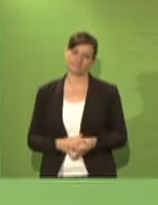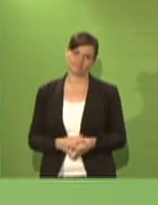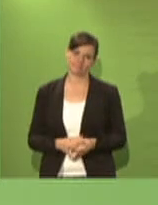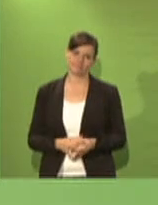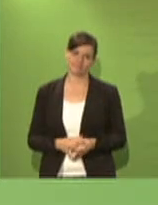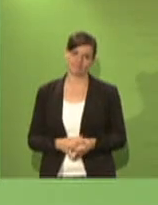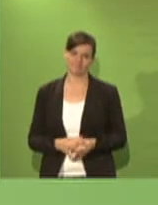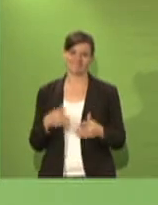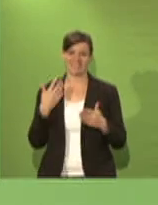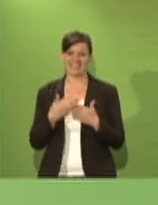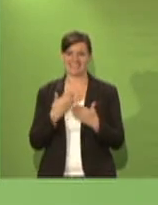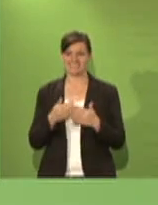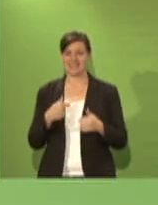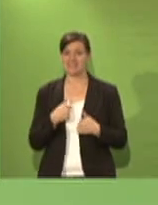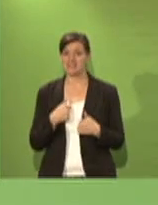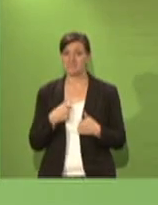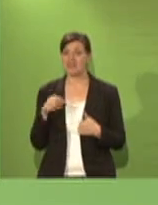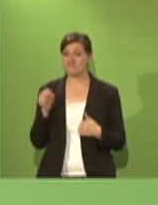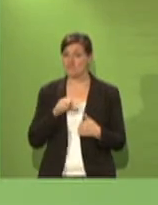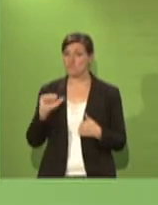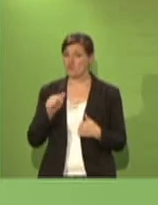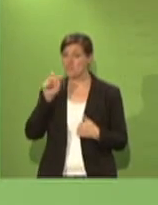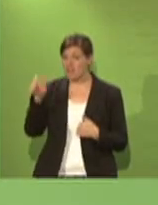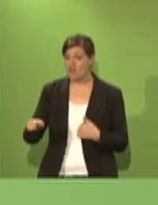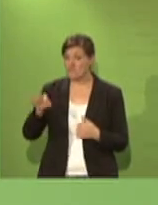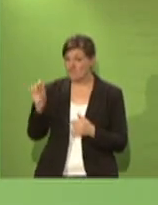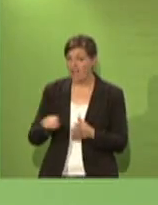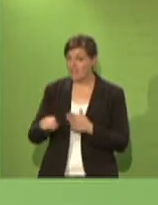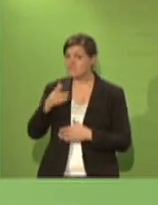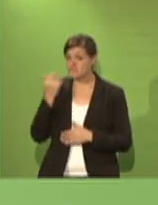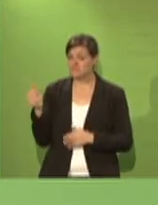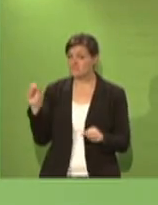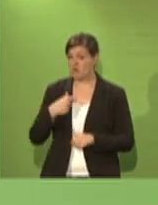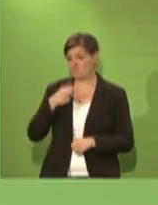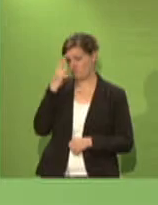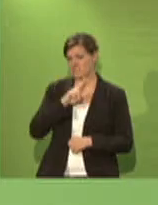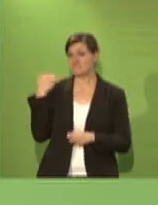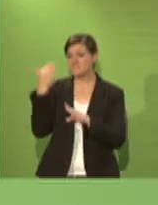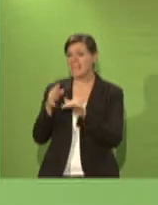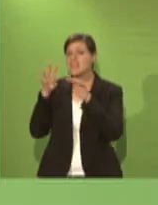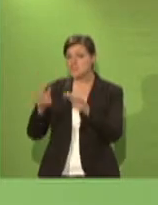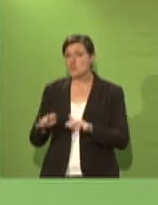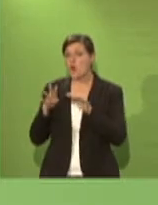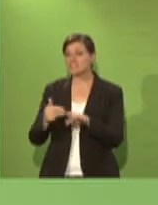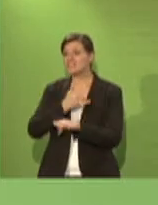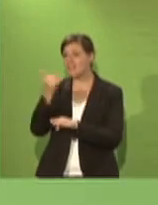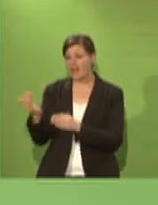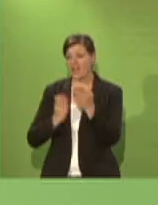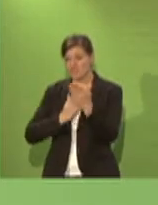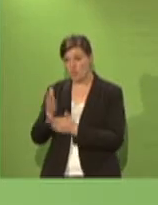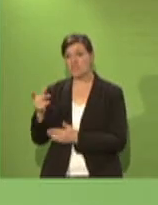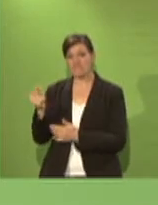Von daher ist mir nicht verständlich, warum er nicht wiedergewählt wurde. 19 Jahre hat Jo die Finanzen in Ordnung